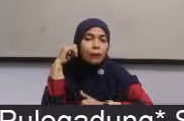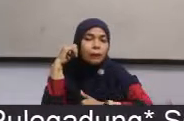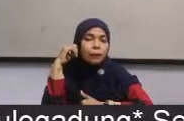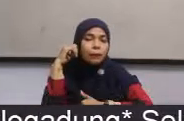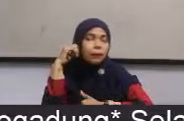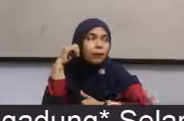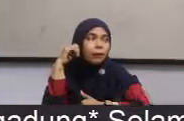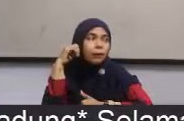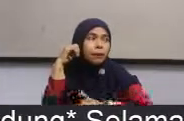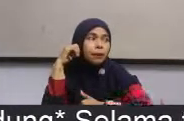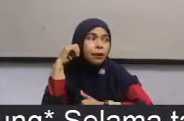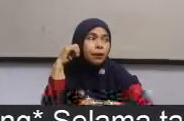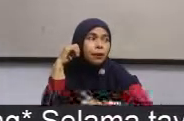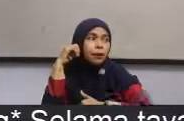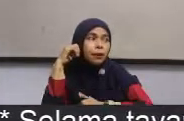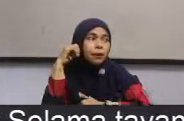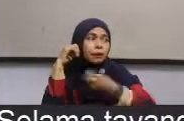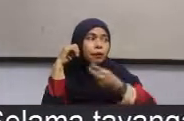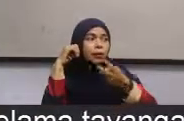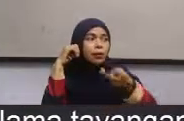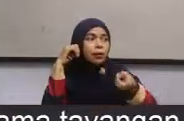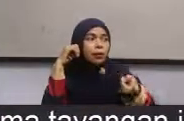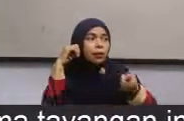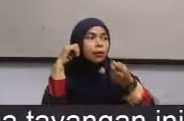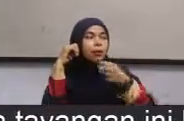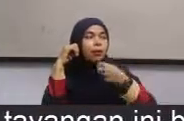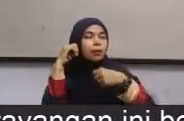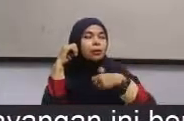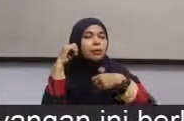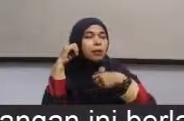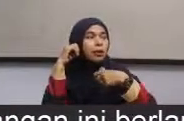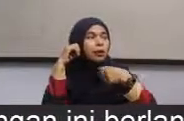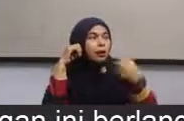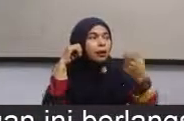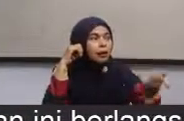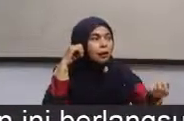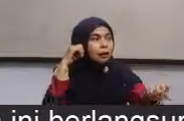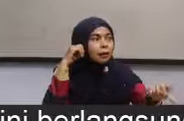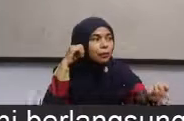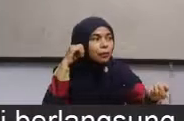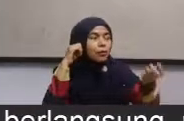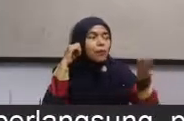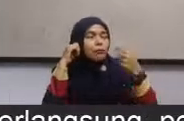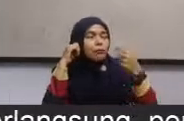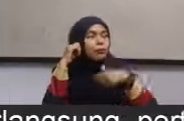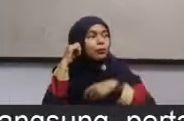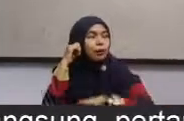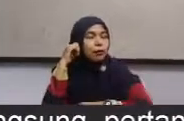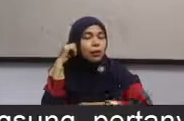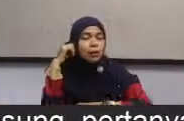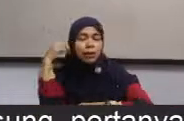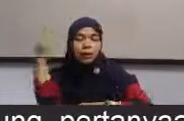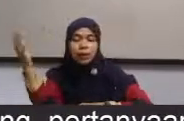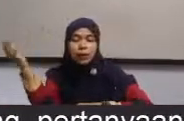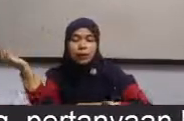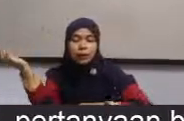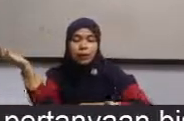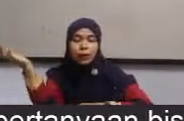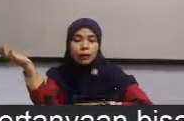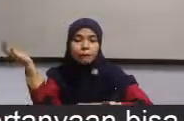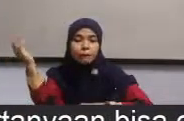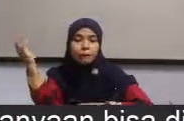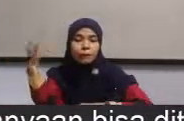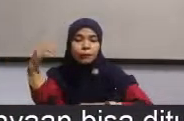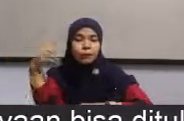melalui apa program pendidikan jadi enggak ada lagi nanti sumber daya manusianya dikirim dari